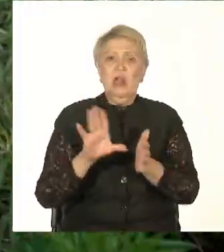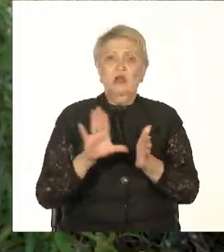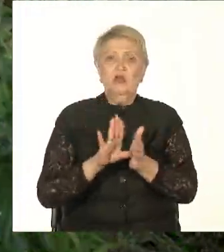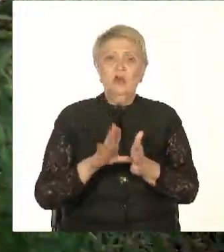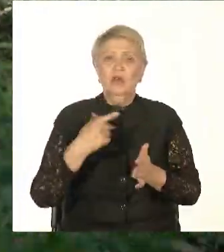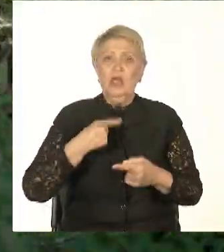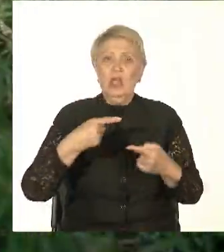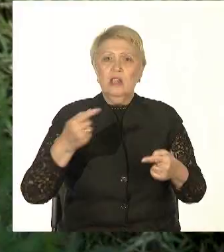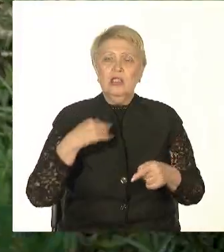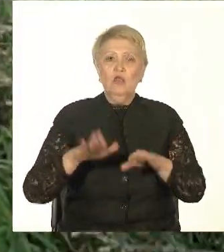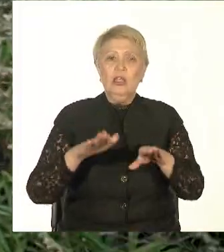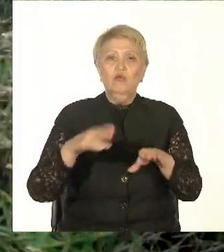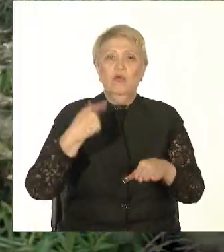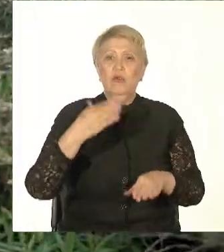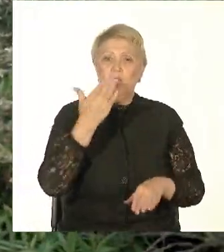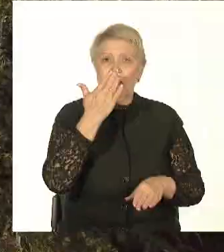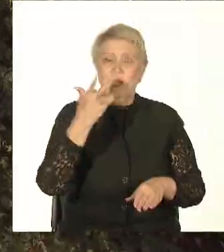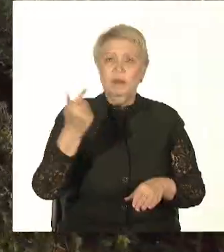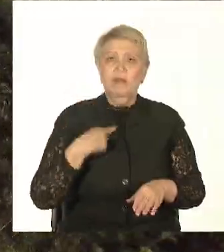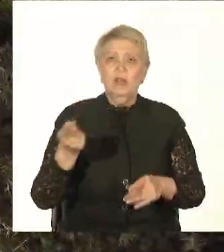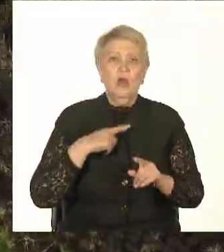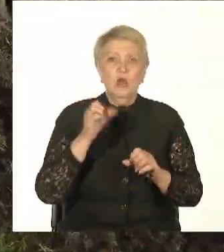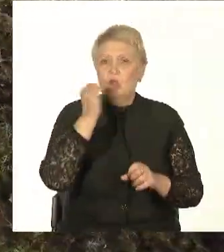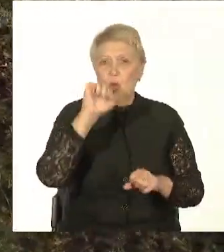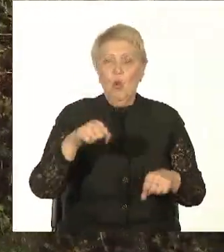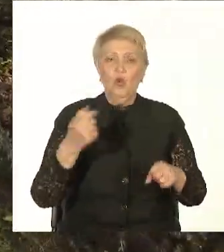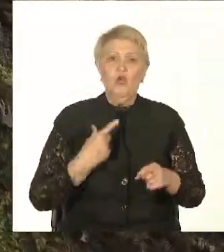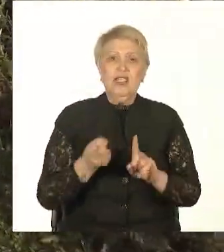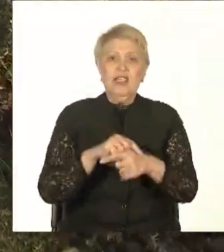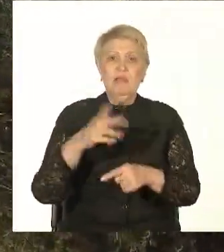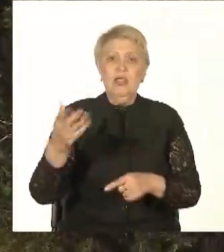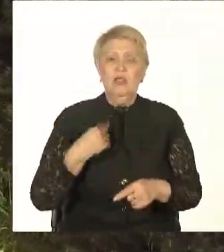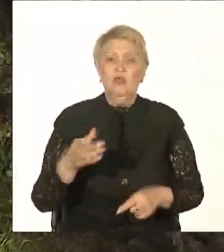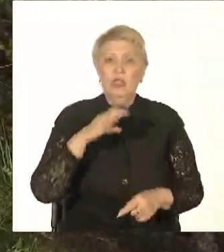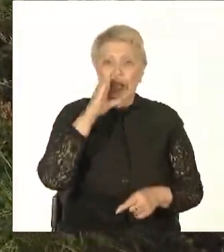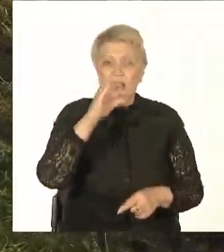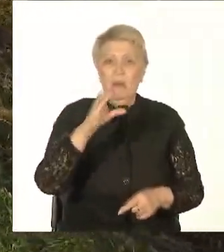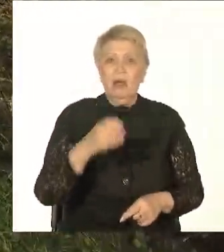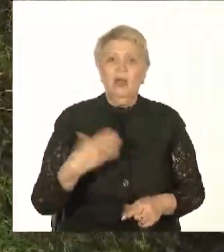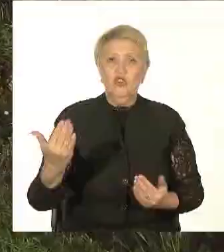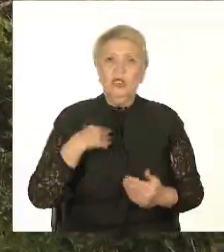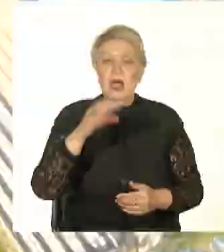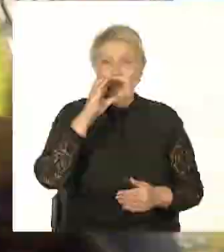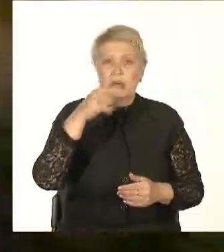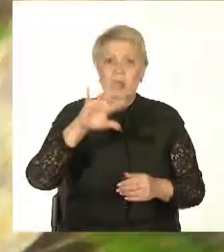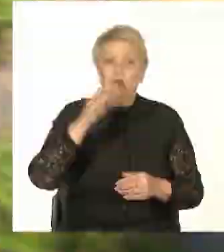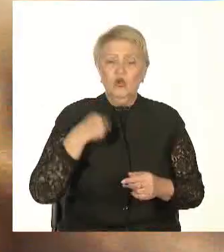и запахов не смогли заменить собачьего носа. Собаки до сих пор служат на границе.